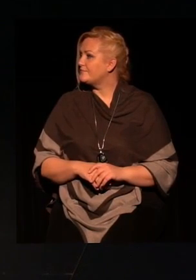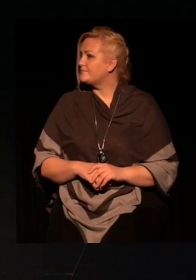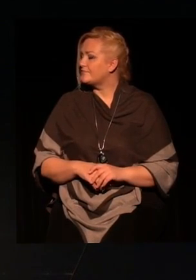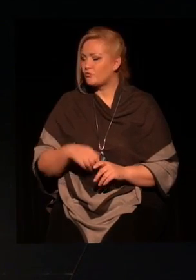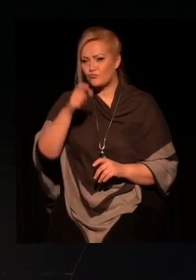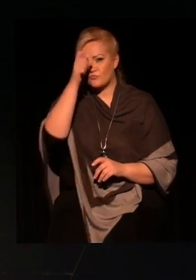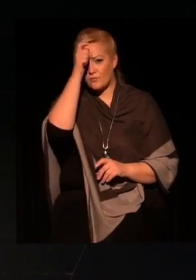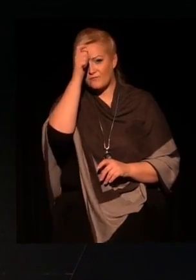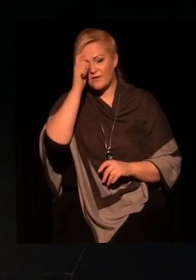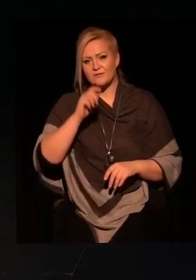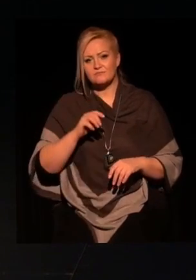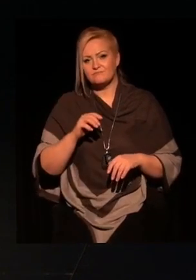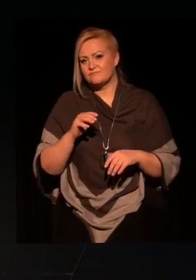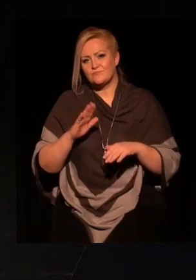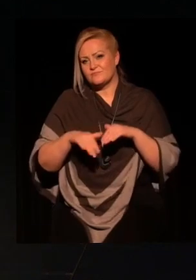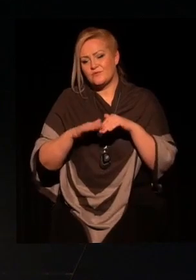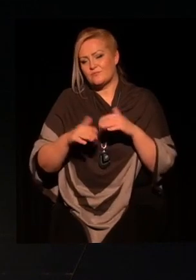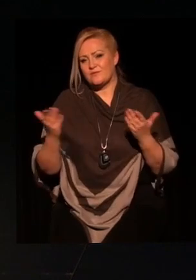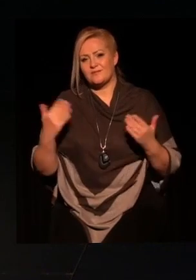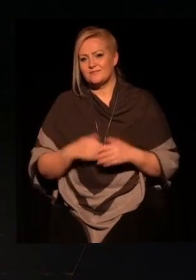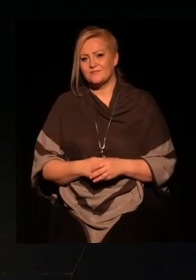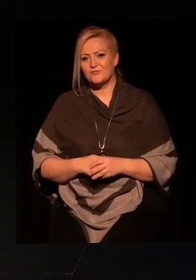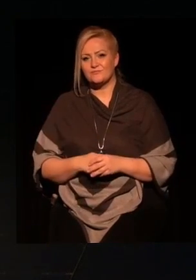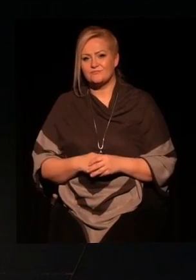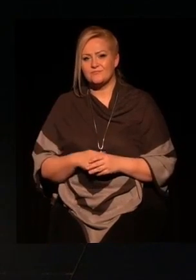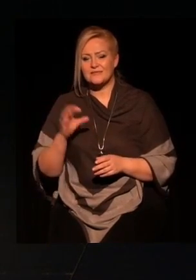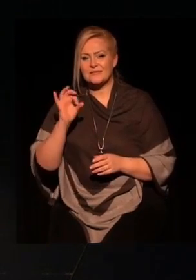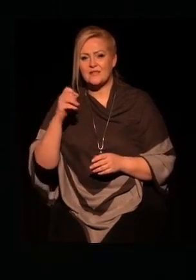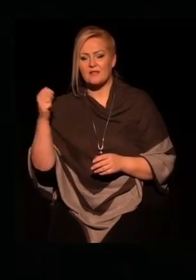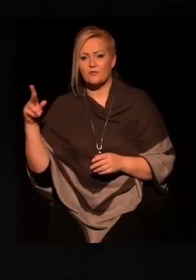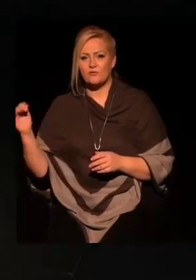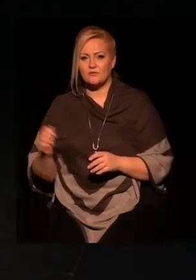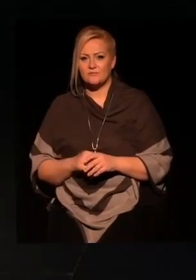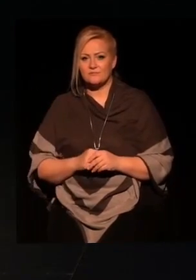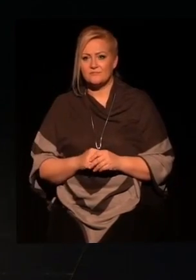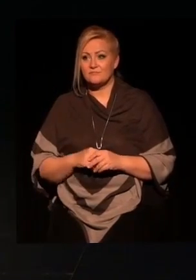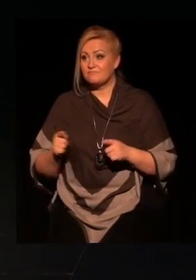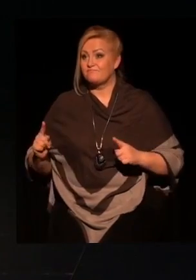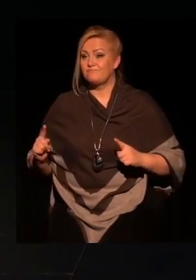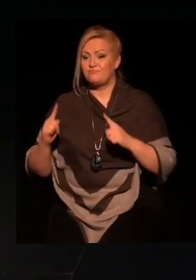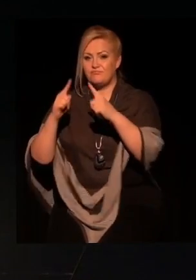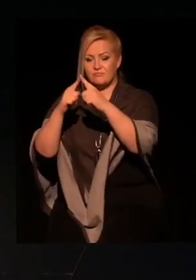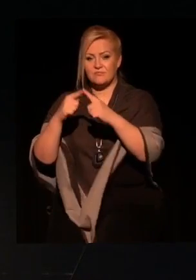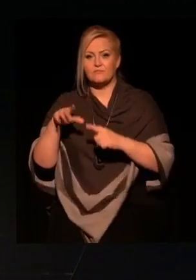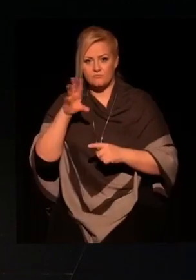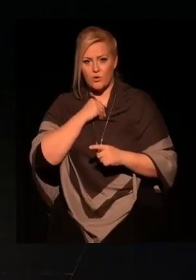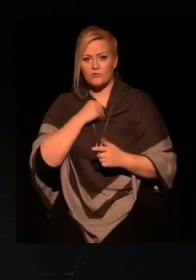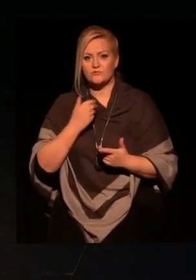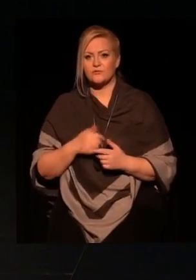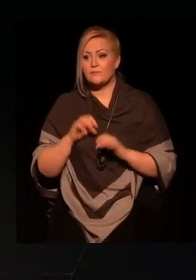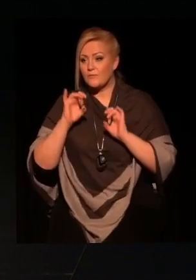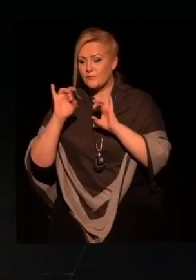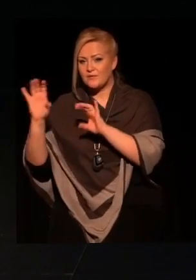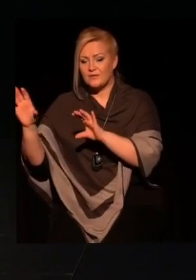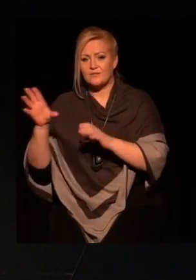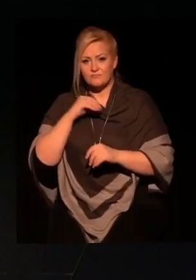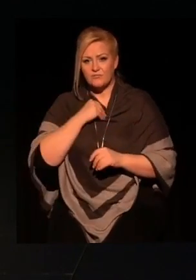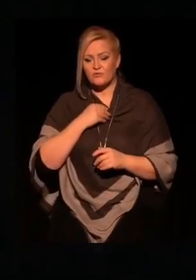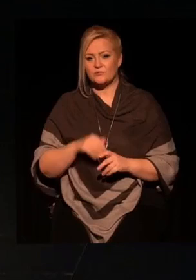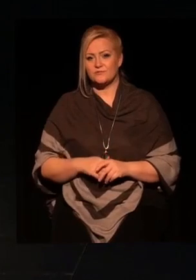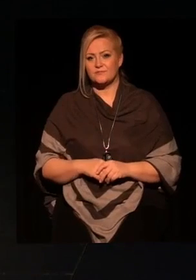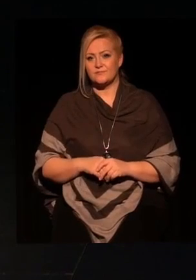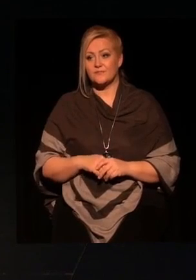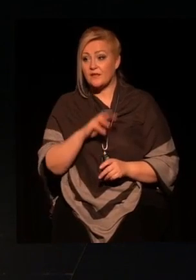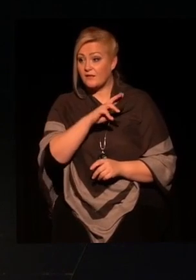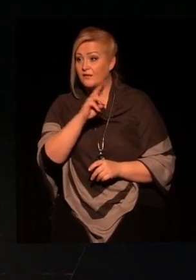tak naprawdę zbykowiec, może wyjść na Everest, może gdzieś tam pochodzić, pobiegać. I tak